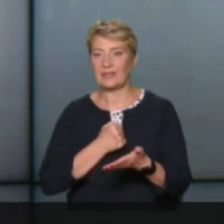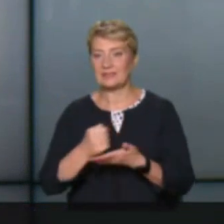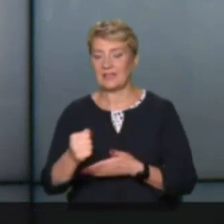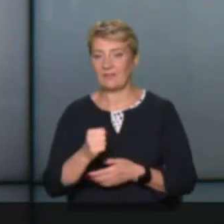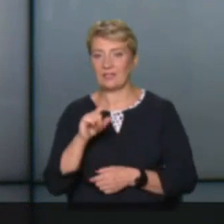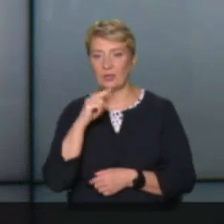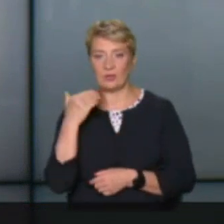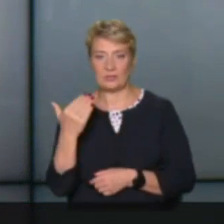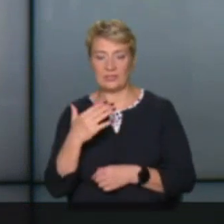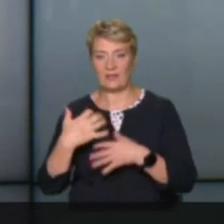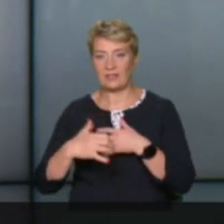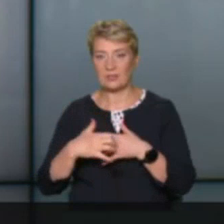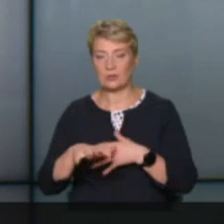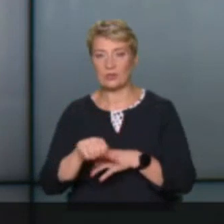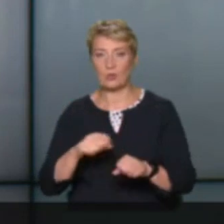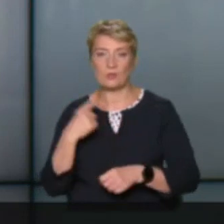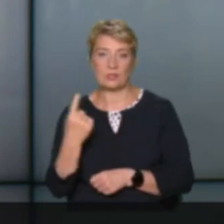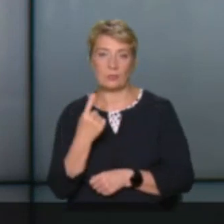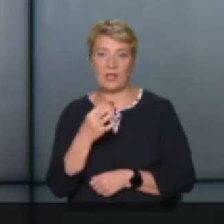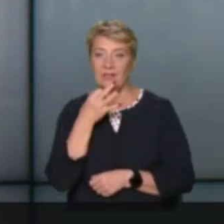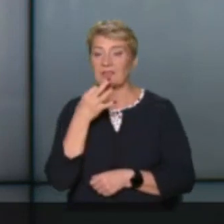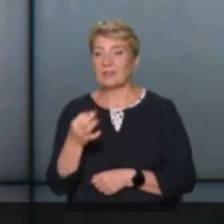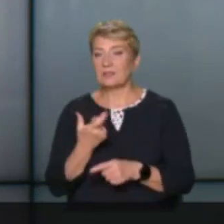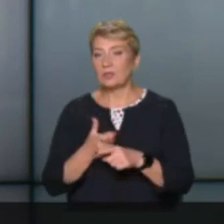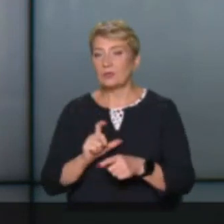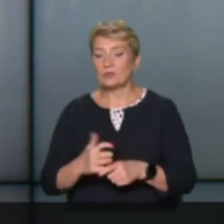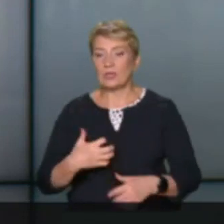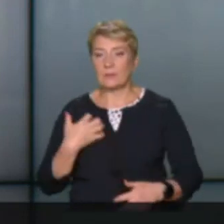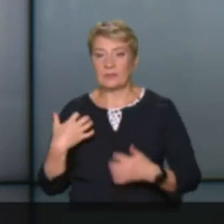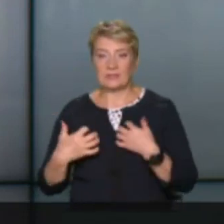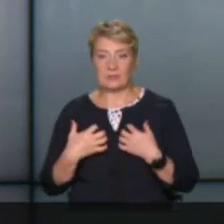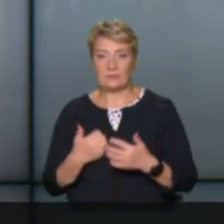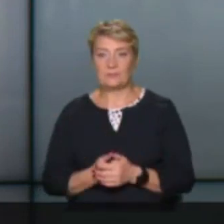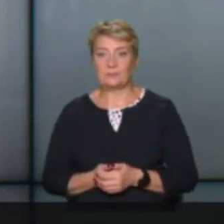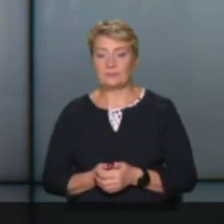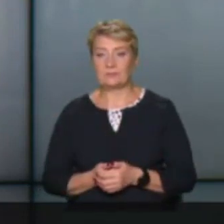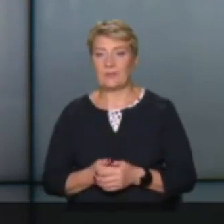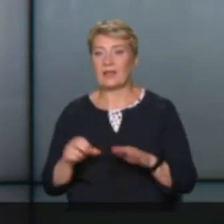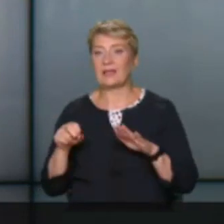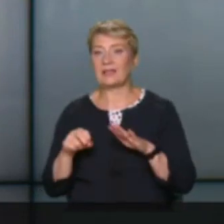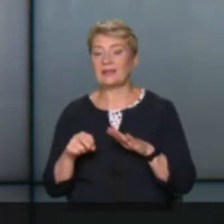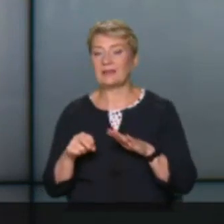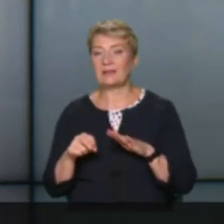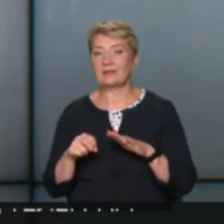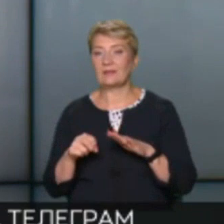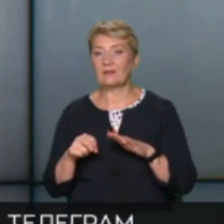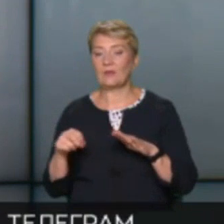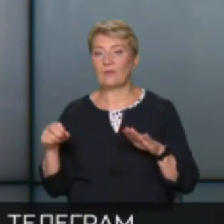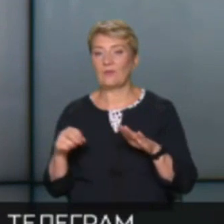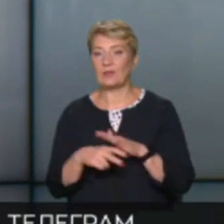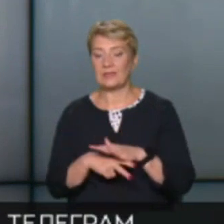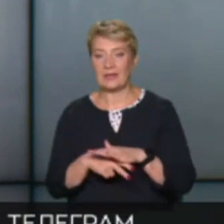окупованій області. Він сказав, що дуже занепокоєний, але тікати з України Керченським мостом тепер незручно.